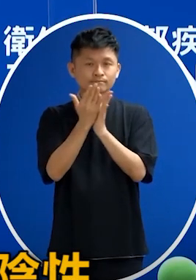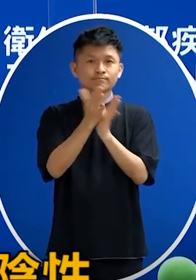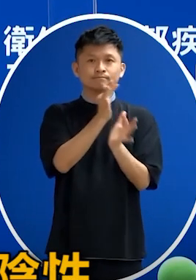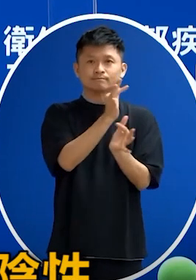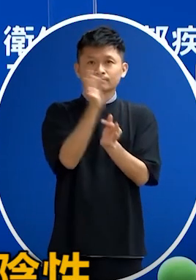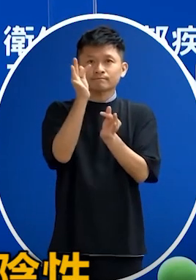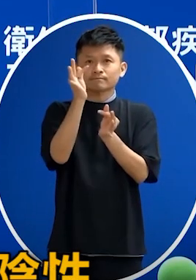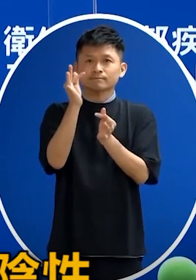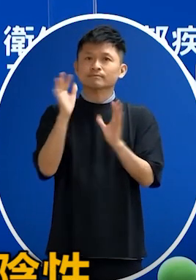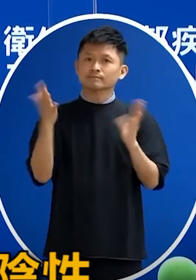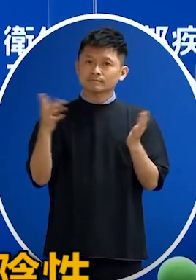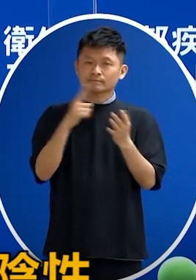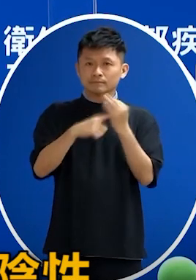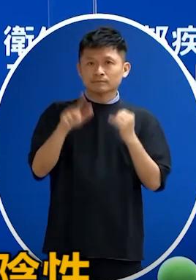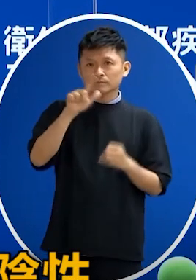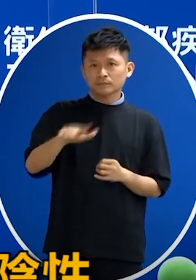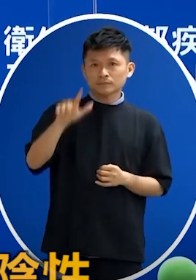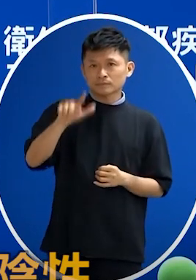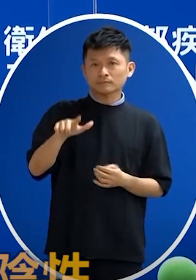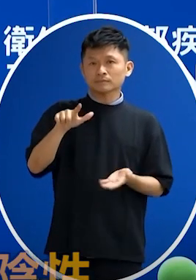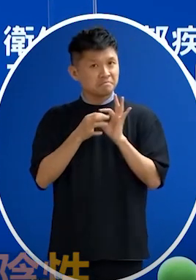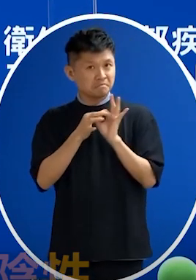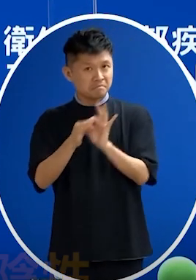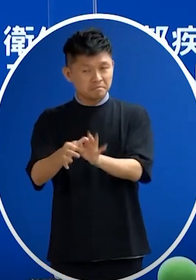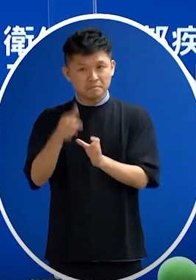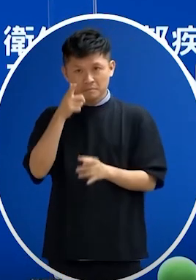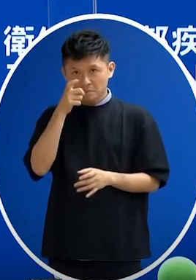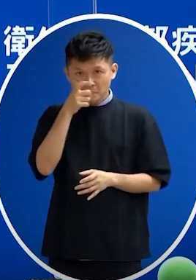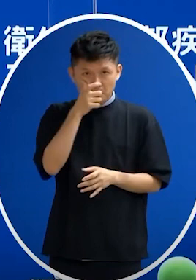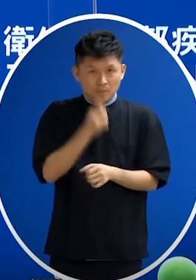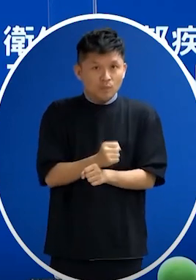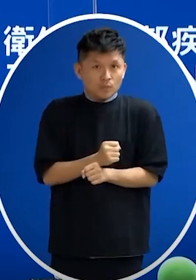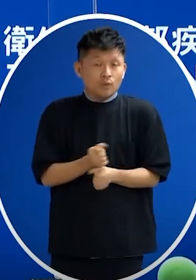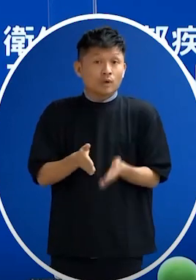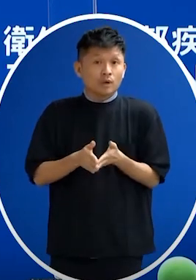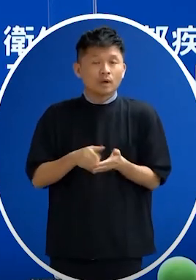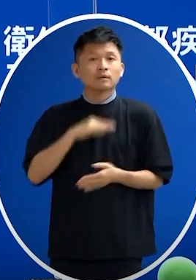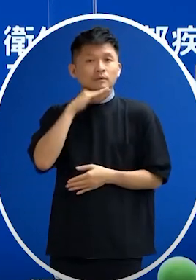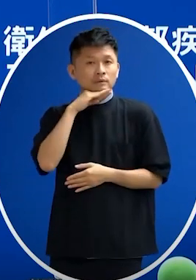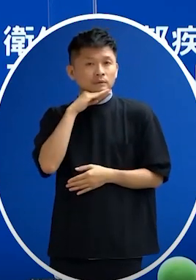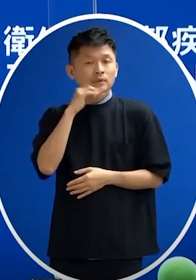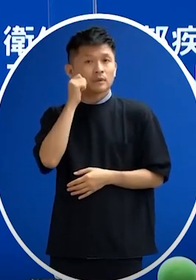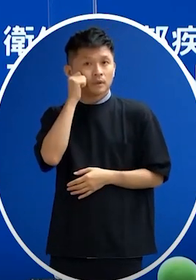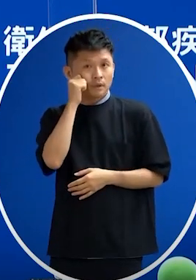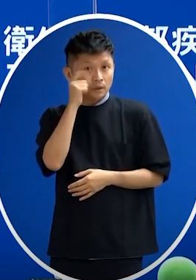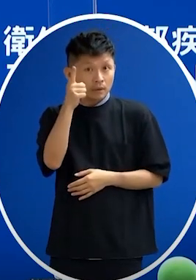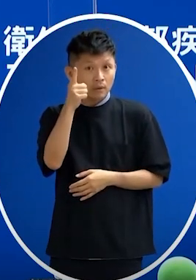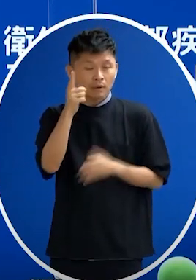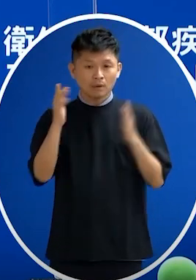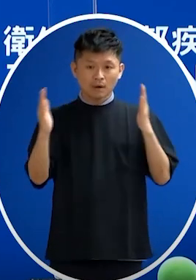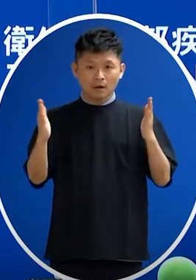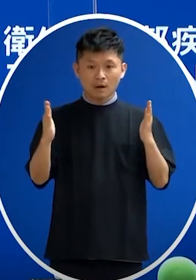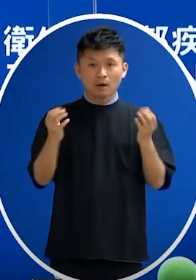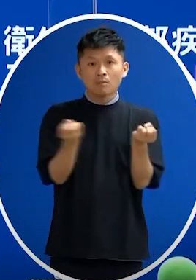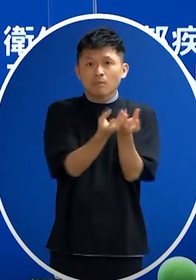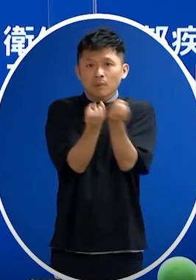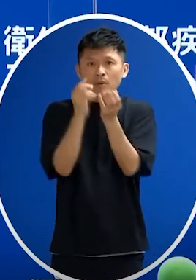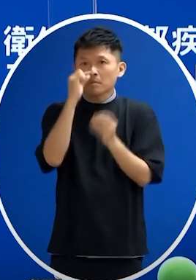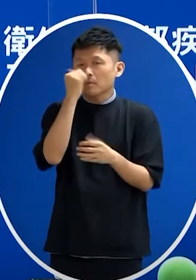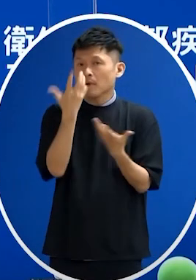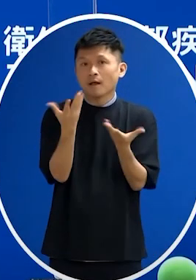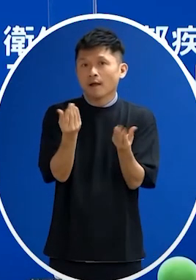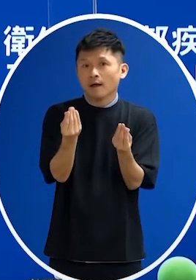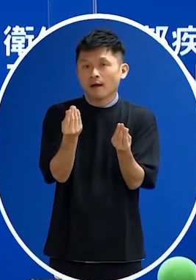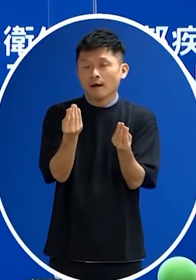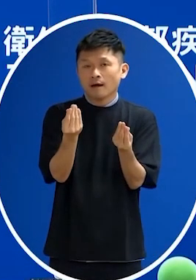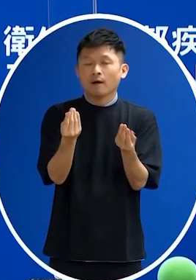概有了6000多例吧，那都是阴性，所以在等了快了一个月哈，那并没有发生什么样的特别的情况，